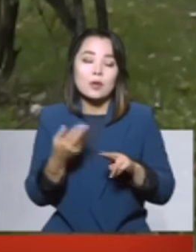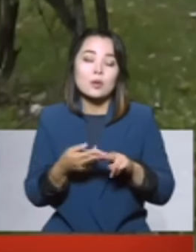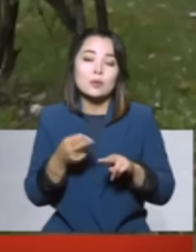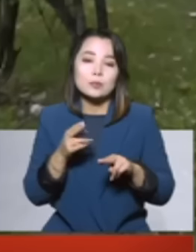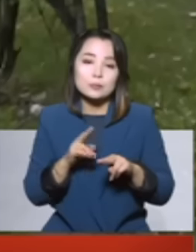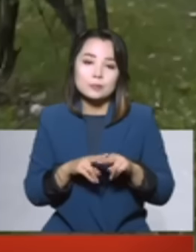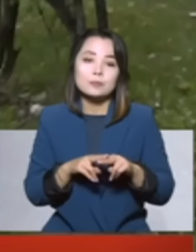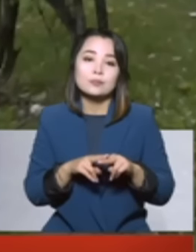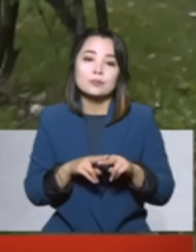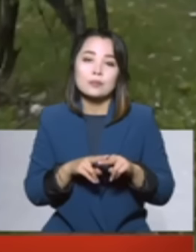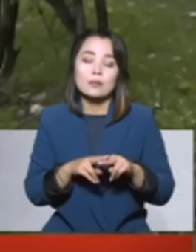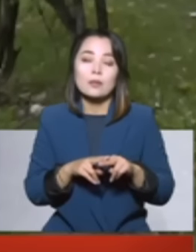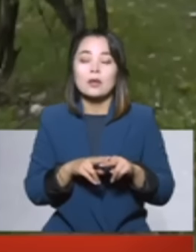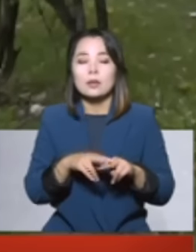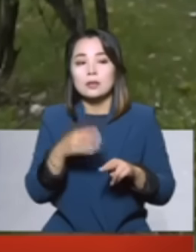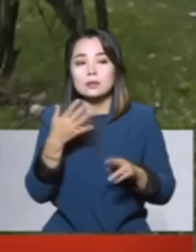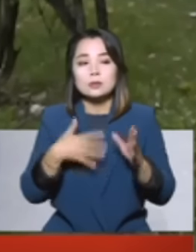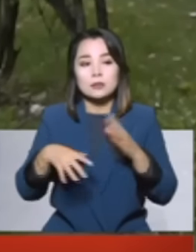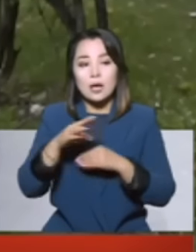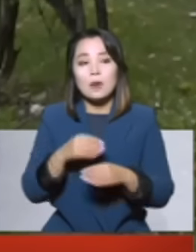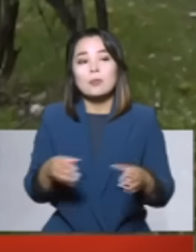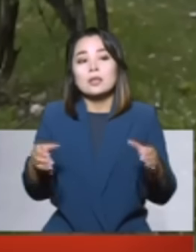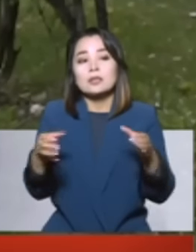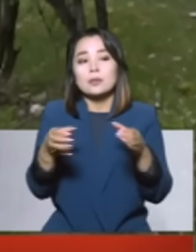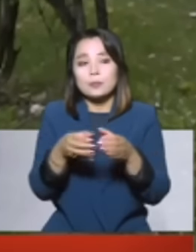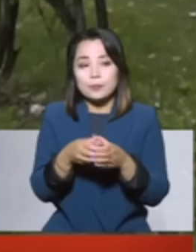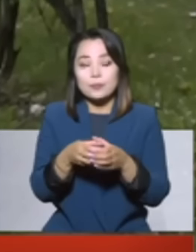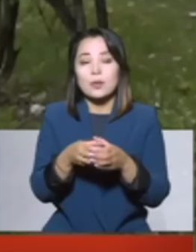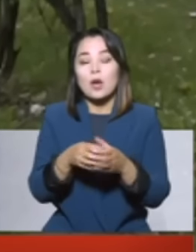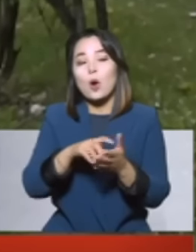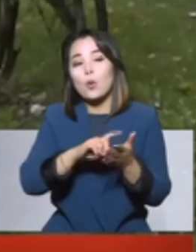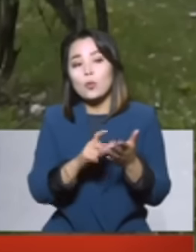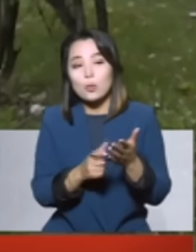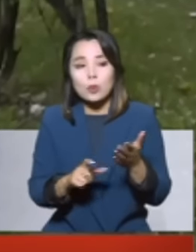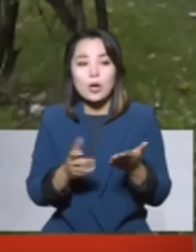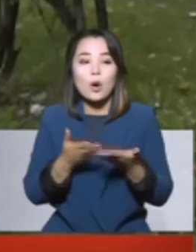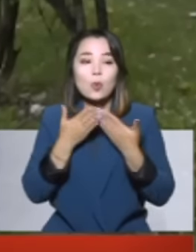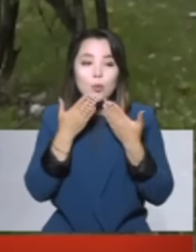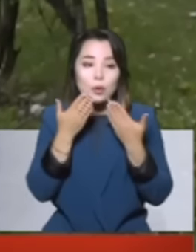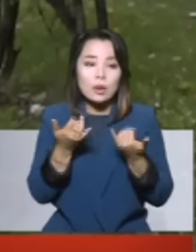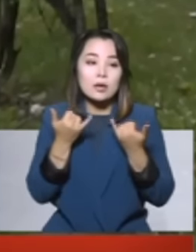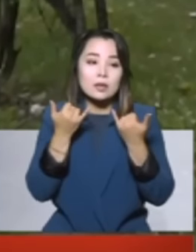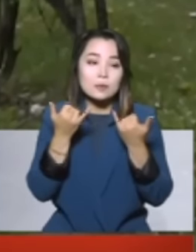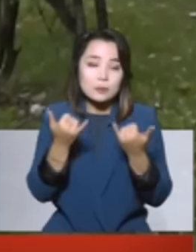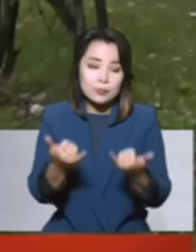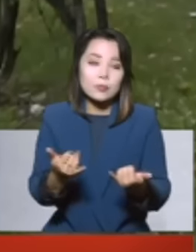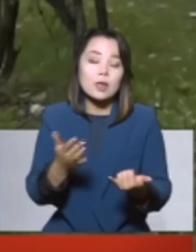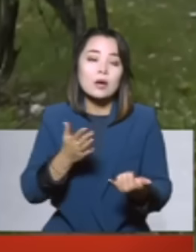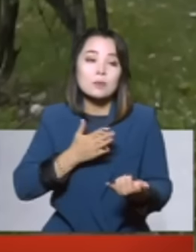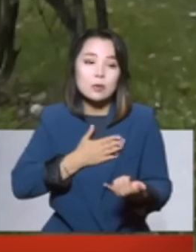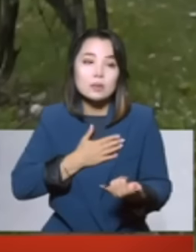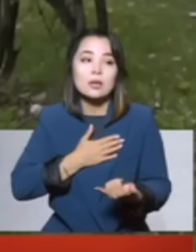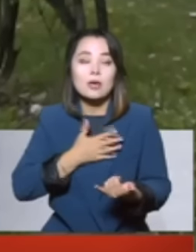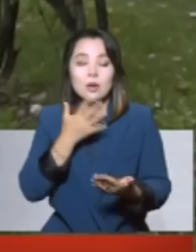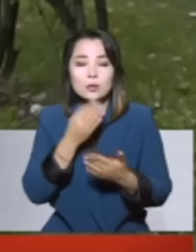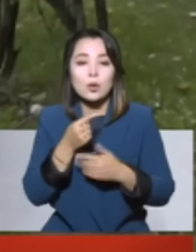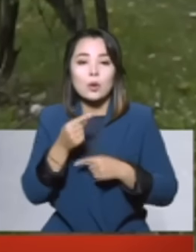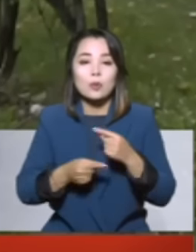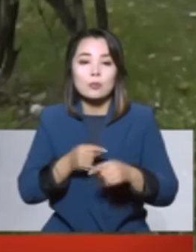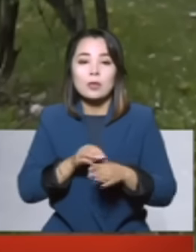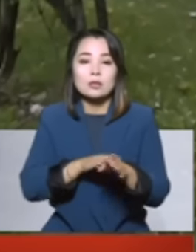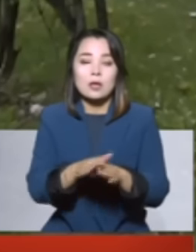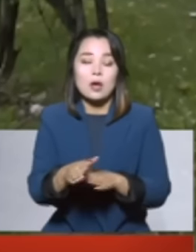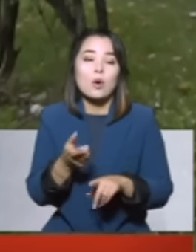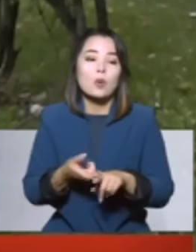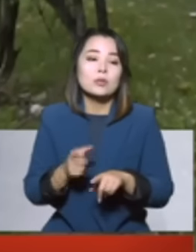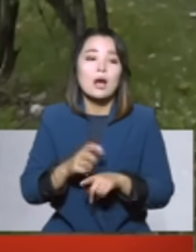осыншама қандастардың басын біріктіріп, өлеңдерін оқу, ол өзіміздің өсіп жатқан ұрпақтар үшін